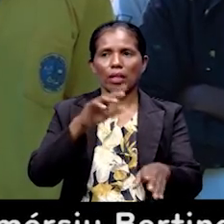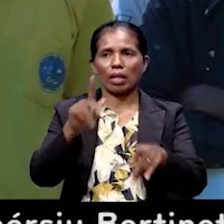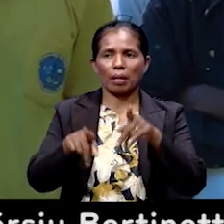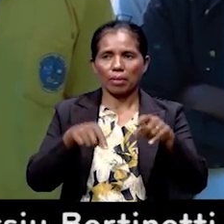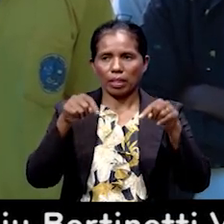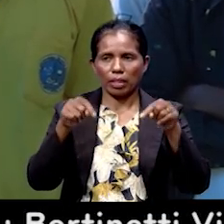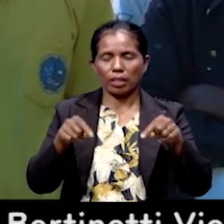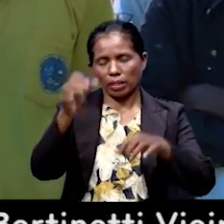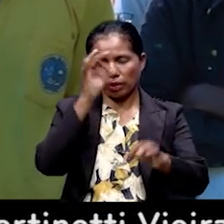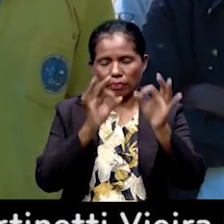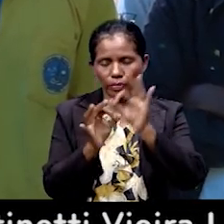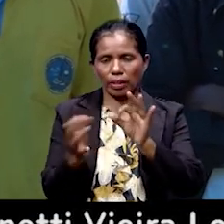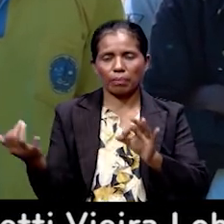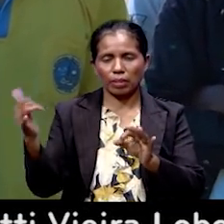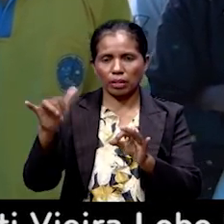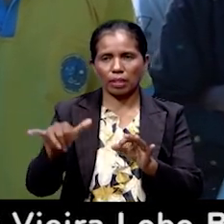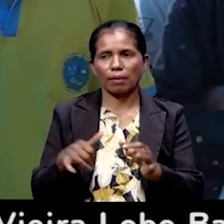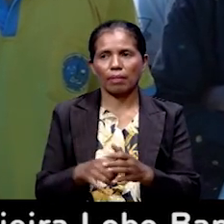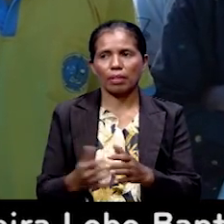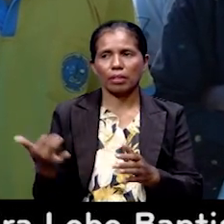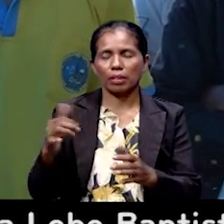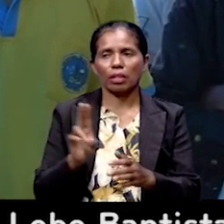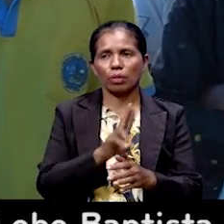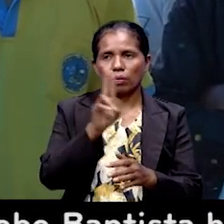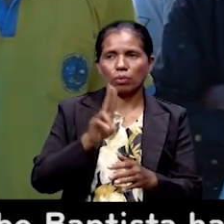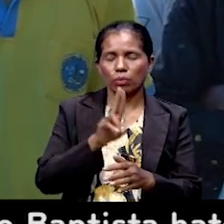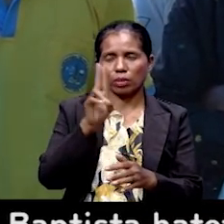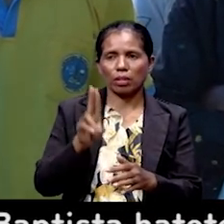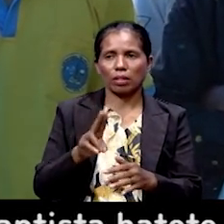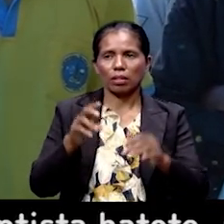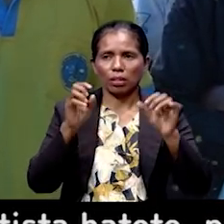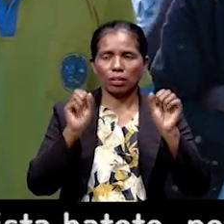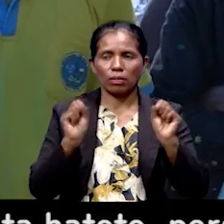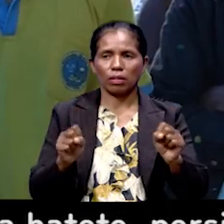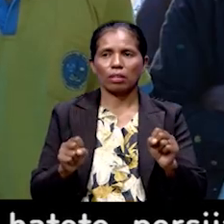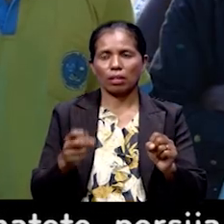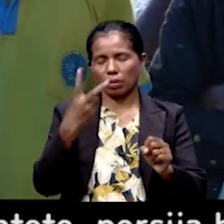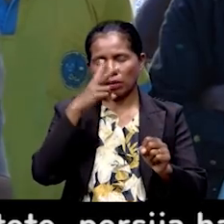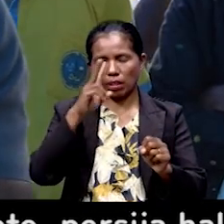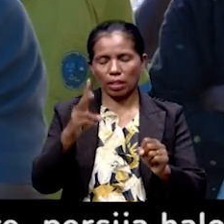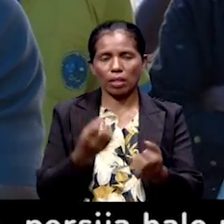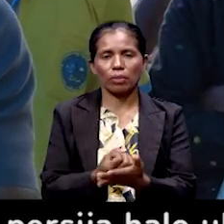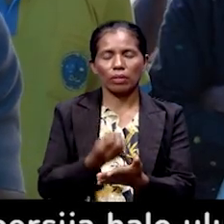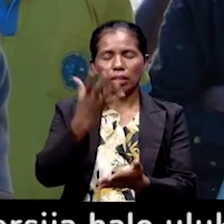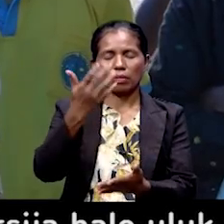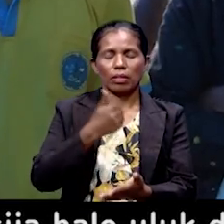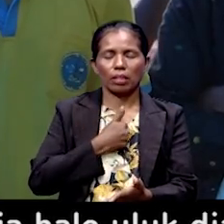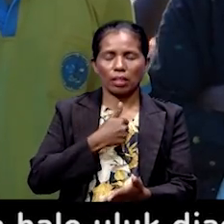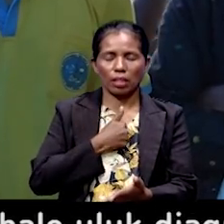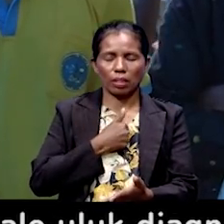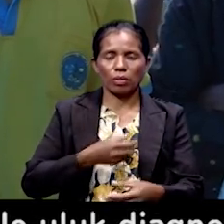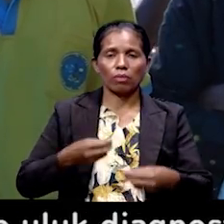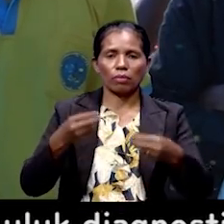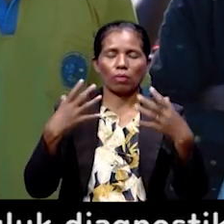nina konfiansa basira, sira uza, hodi hariku nina andet, no habokur nina